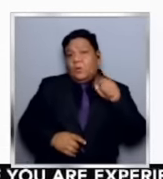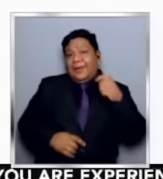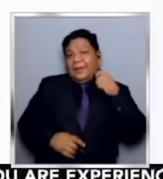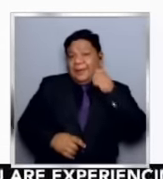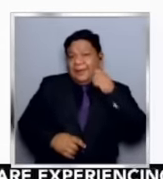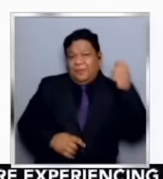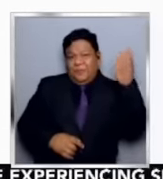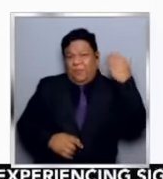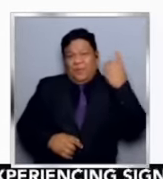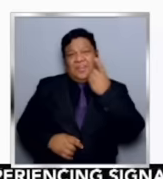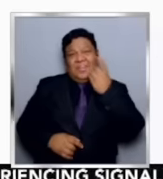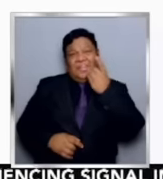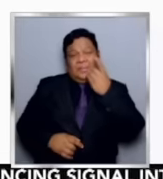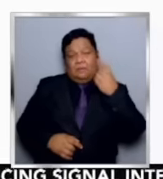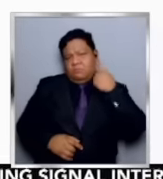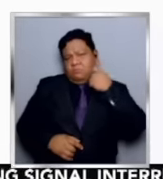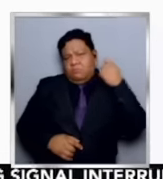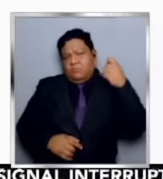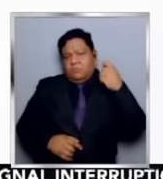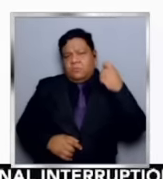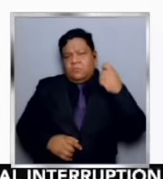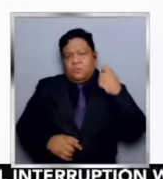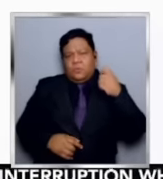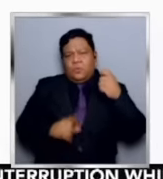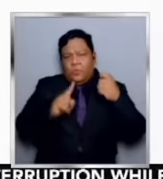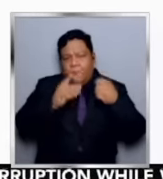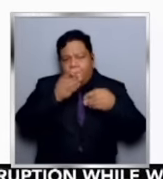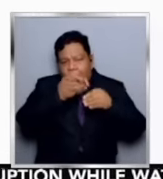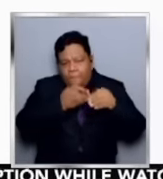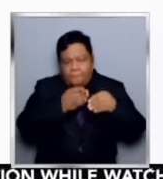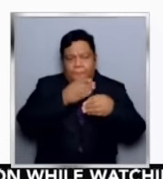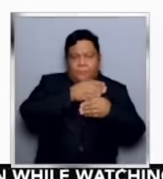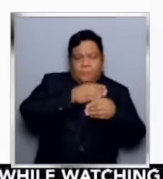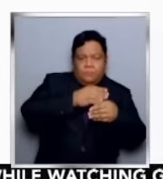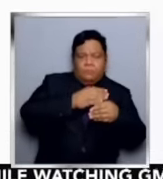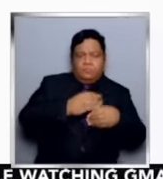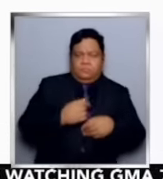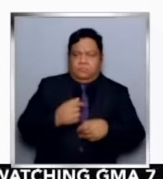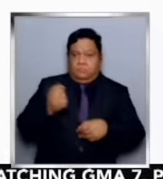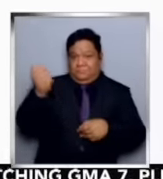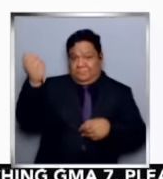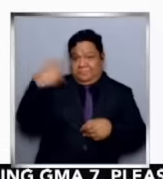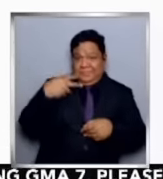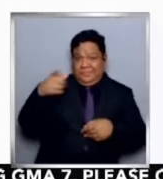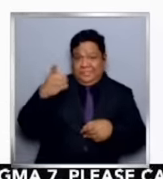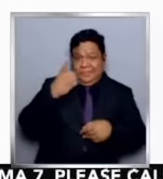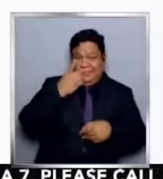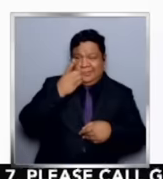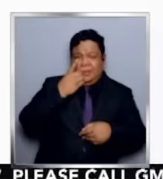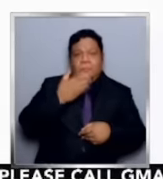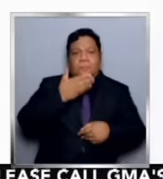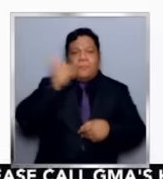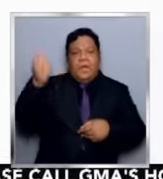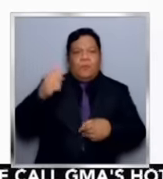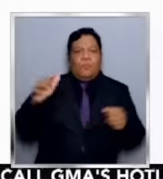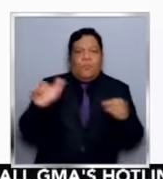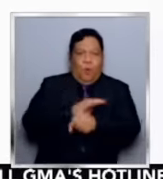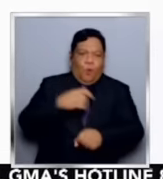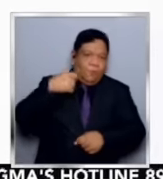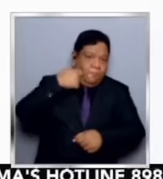dentist, sinection niya. So ang sabi niya sa akin, kasi mas maganda daw pag bubunutin mo ng buo yung